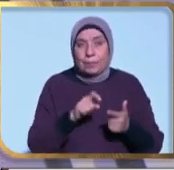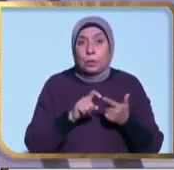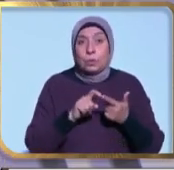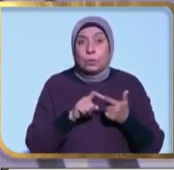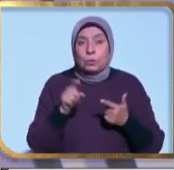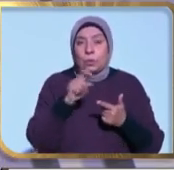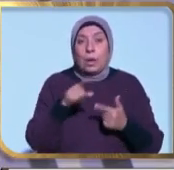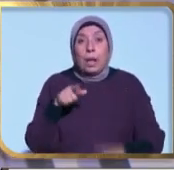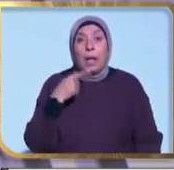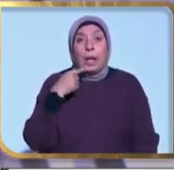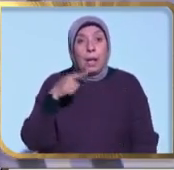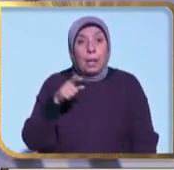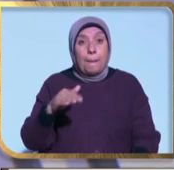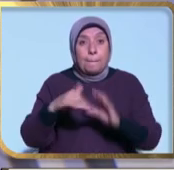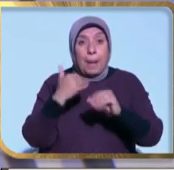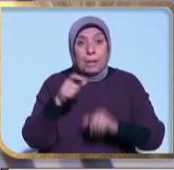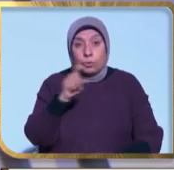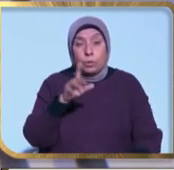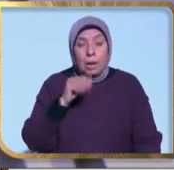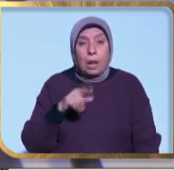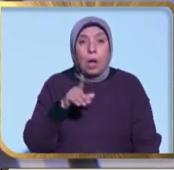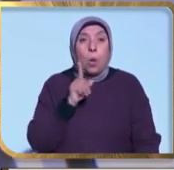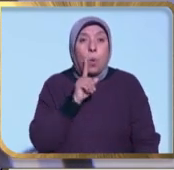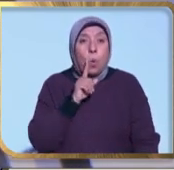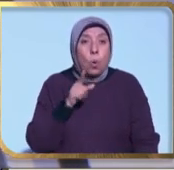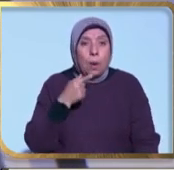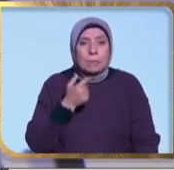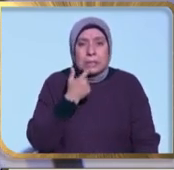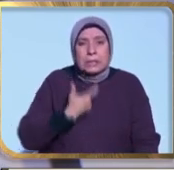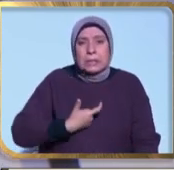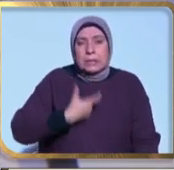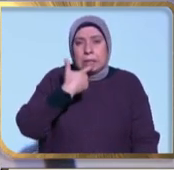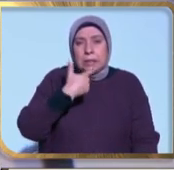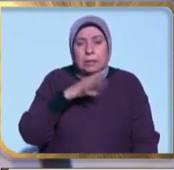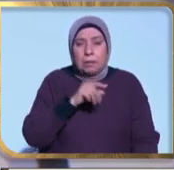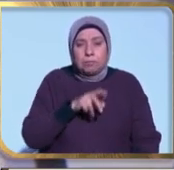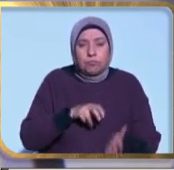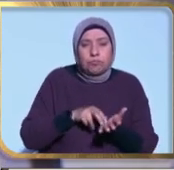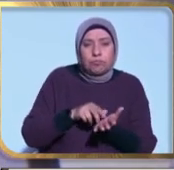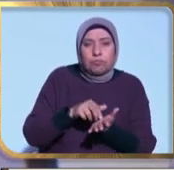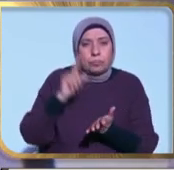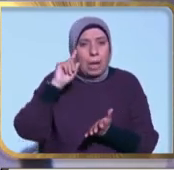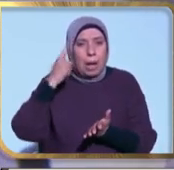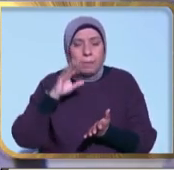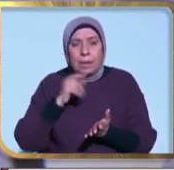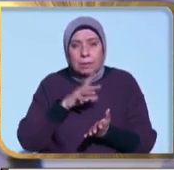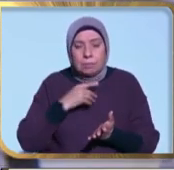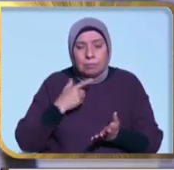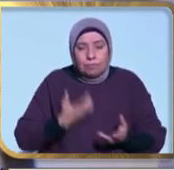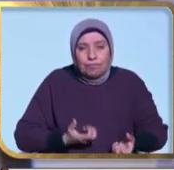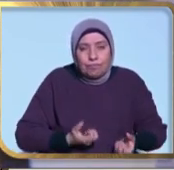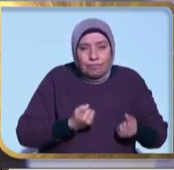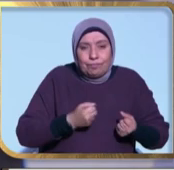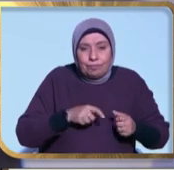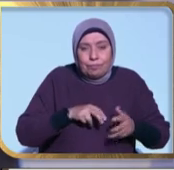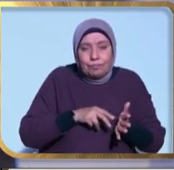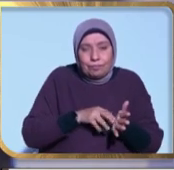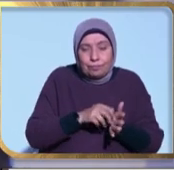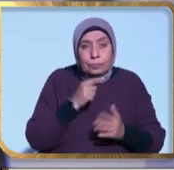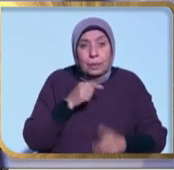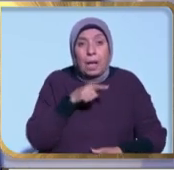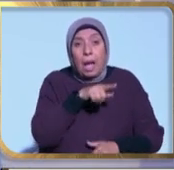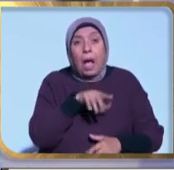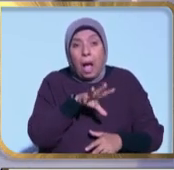ست مسنه لا تقدر على الحركه الا بمساعده احد منا وتريد ان تصلي ولكن